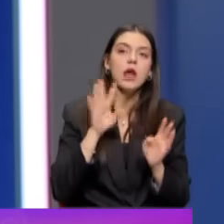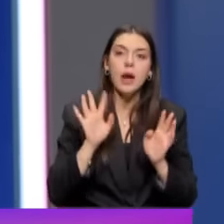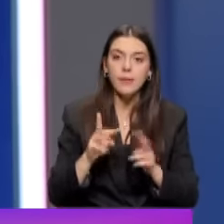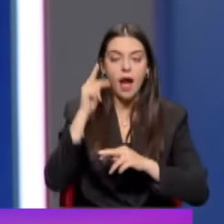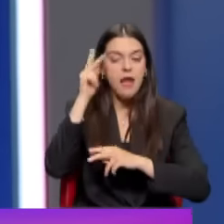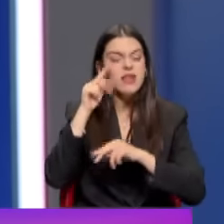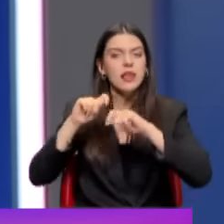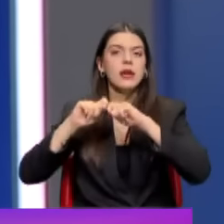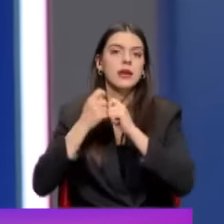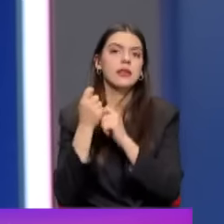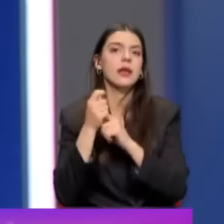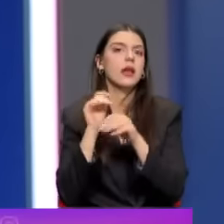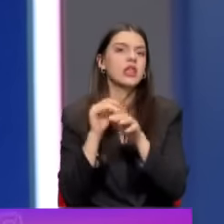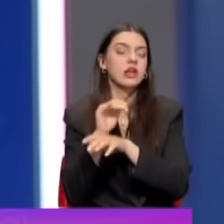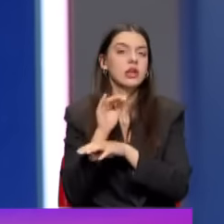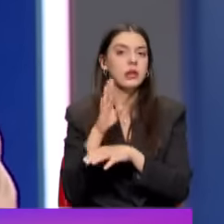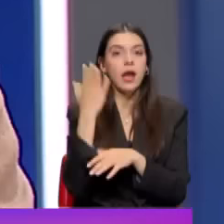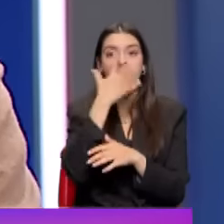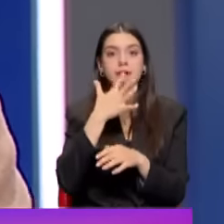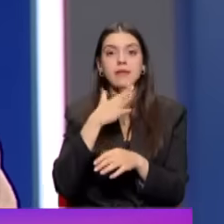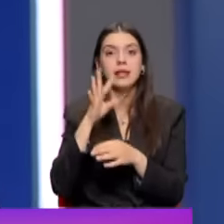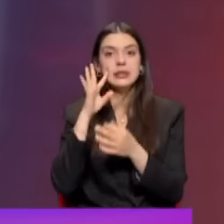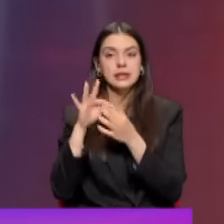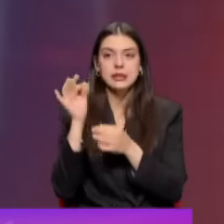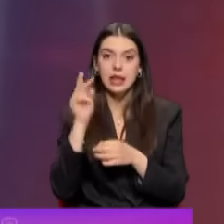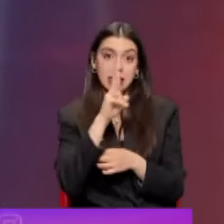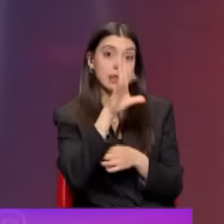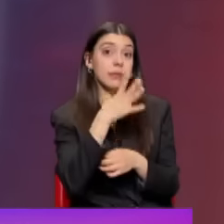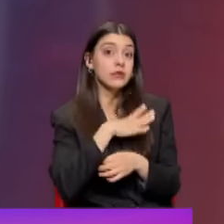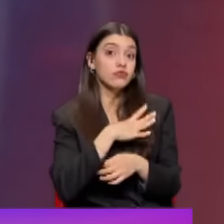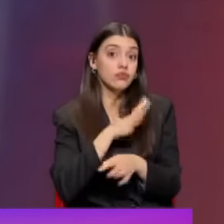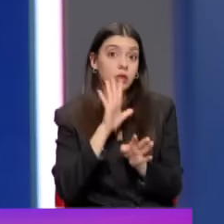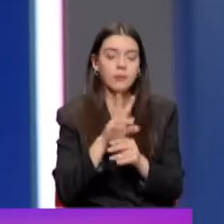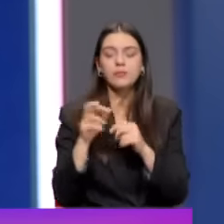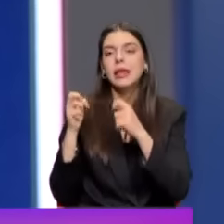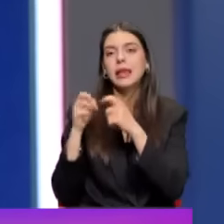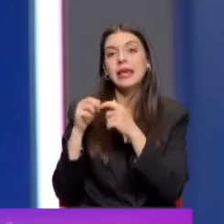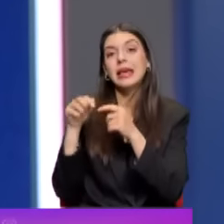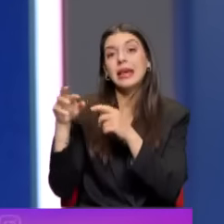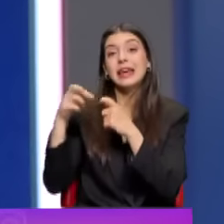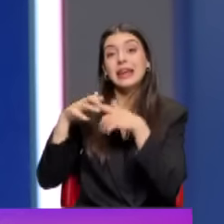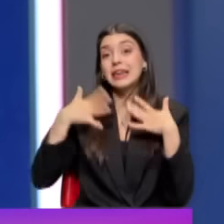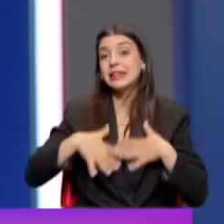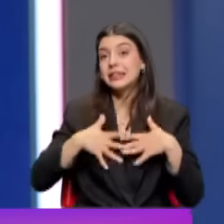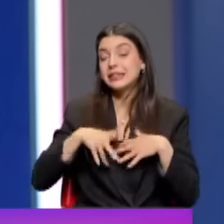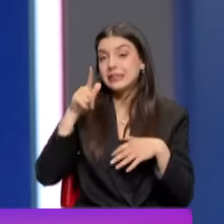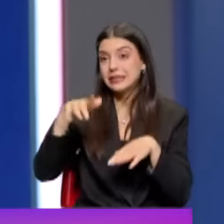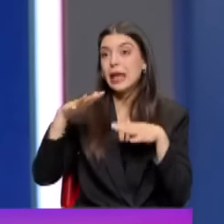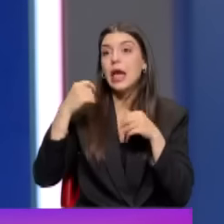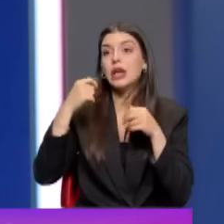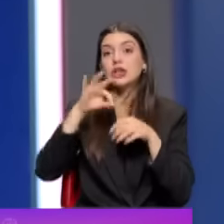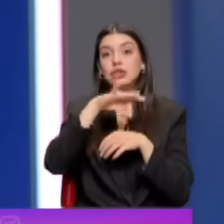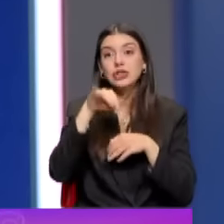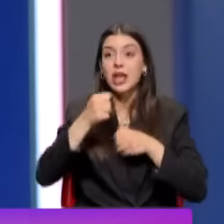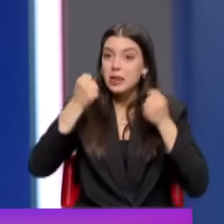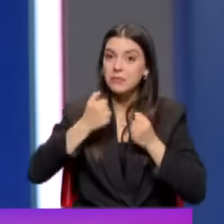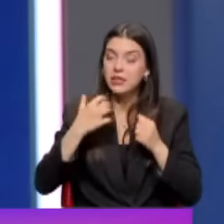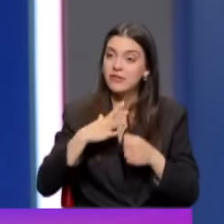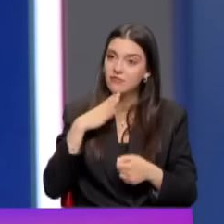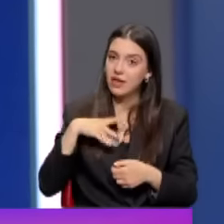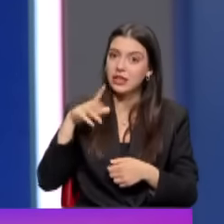hayal kırıklığı yaşamış durumda Karadeniz'de 25 istiyorlar Bu nedenle Rize fındıklıda bir çay mitingi organize edildi ben de oraya